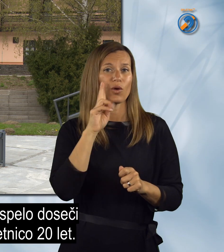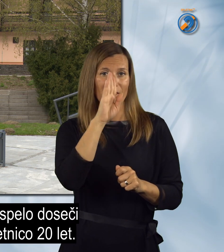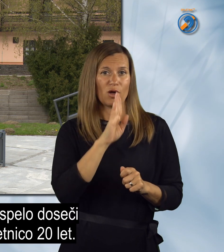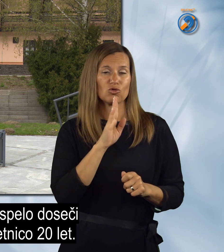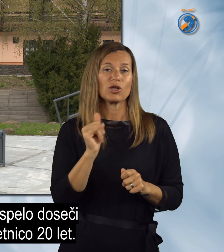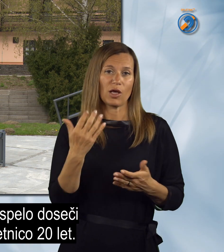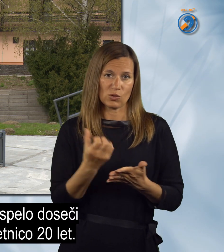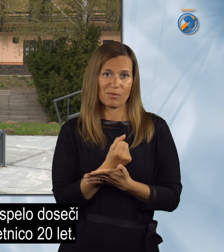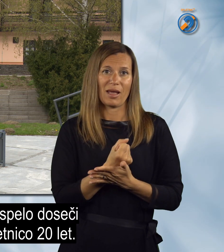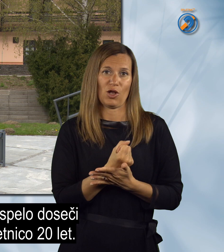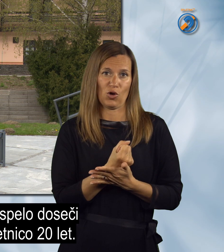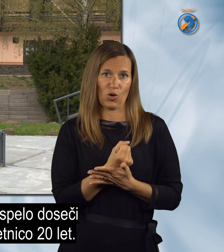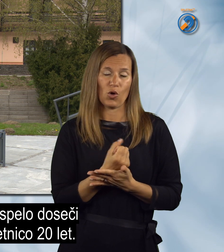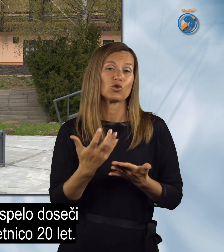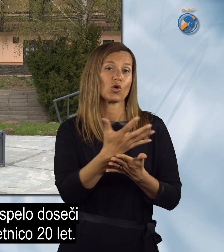naglušnih uspelo